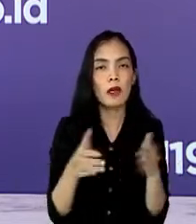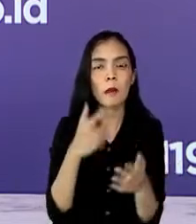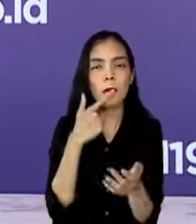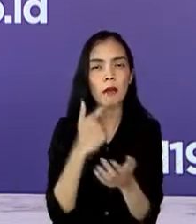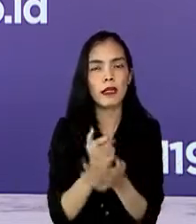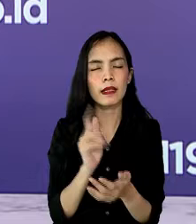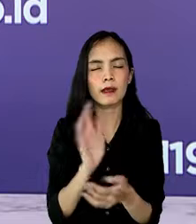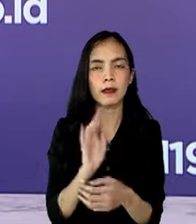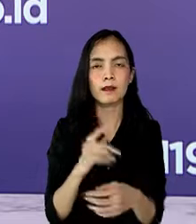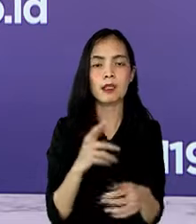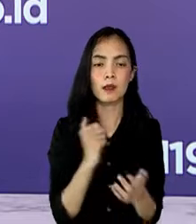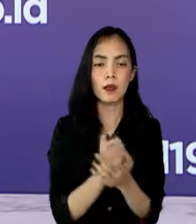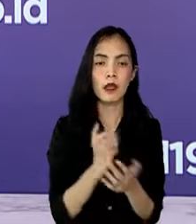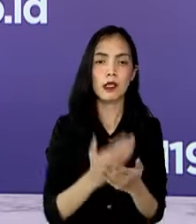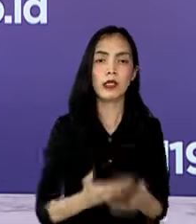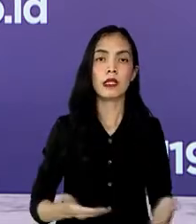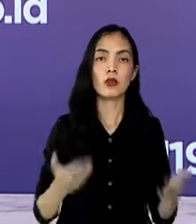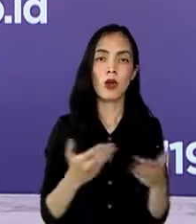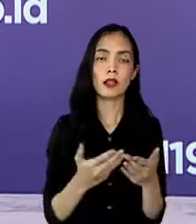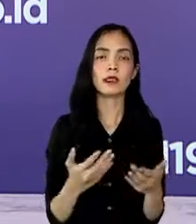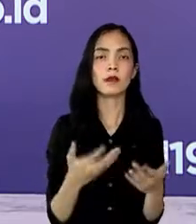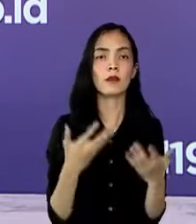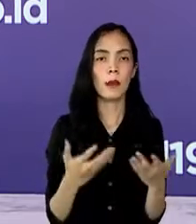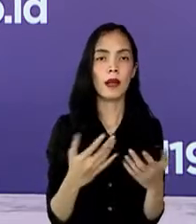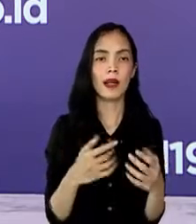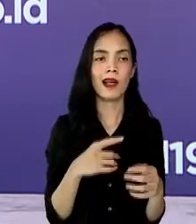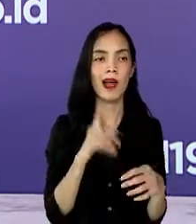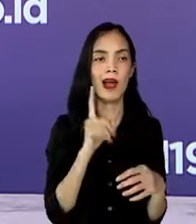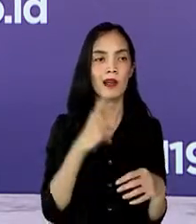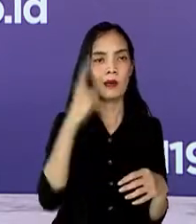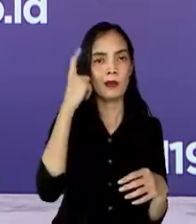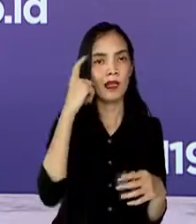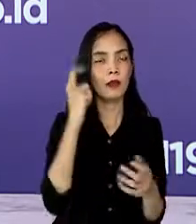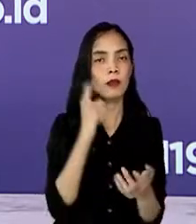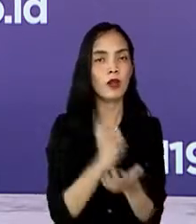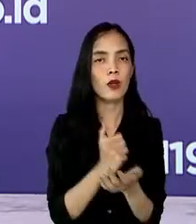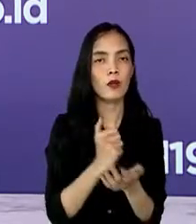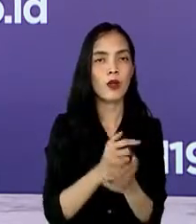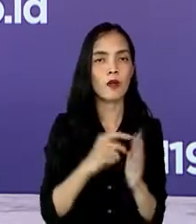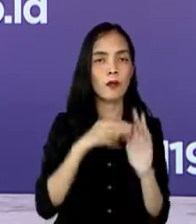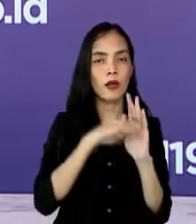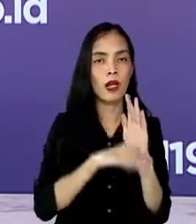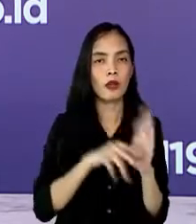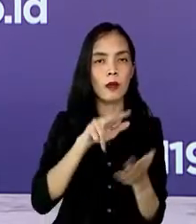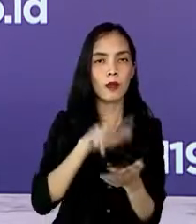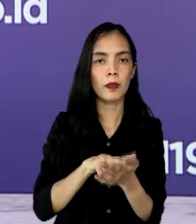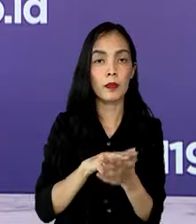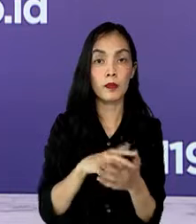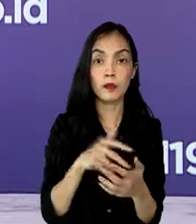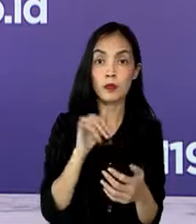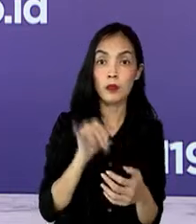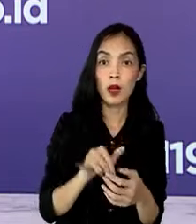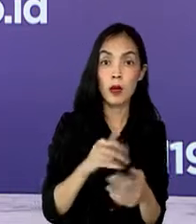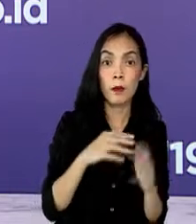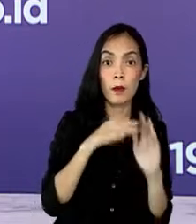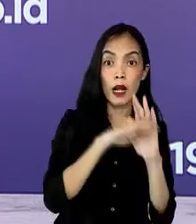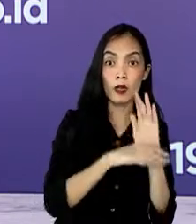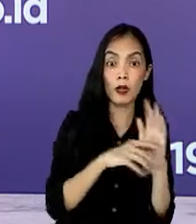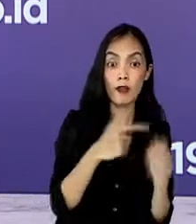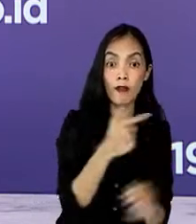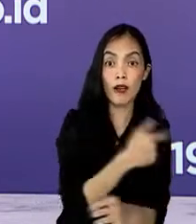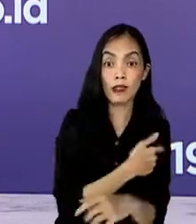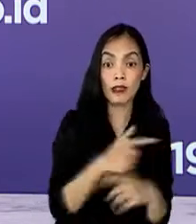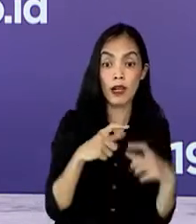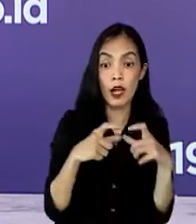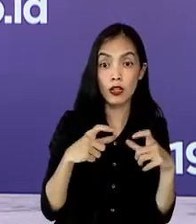sebenarnya kondisi ideal seperti apa yang seharusnya dipertimbangkan Sebelum menetapkan kebijakan ini Apakah dengan penetapan kebijakan